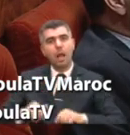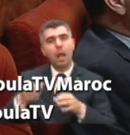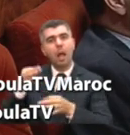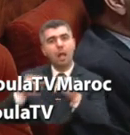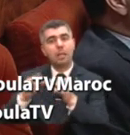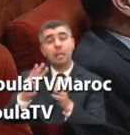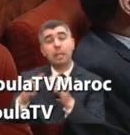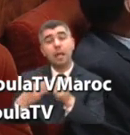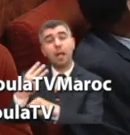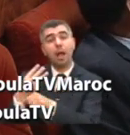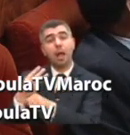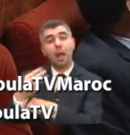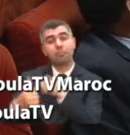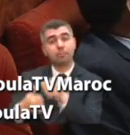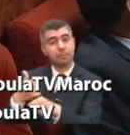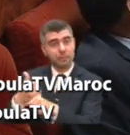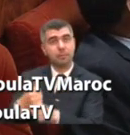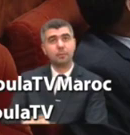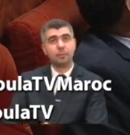3 سنوات، وكلا